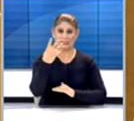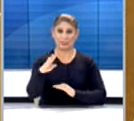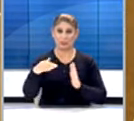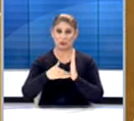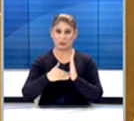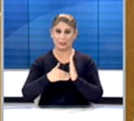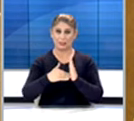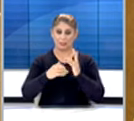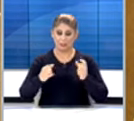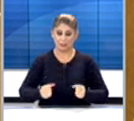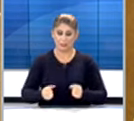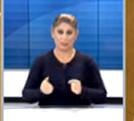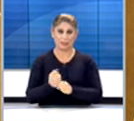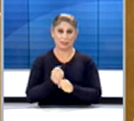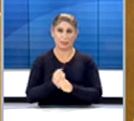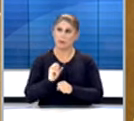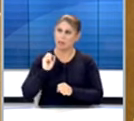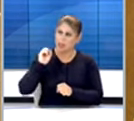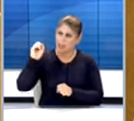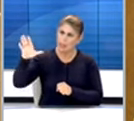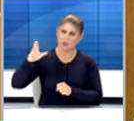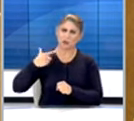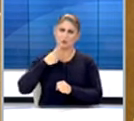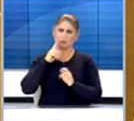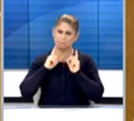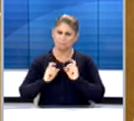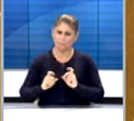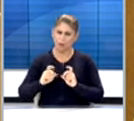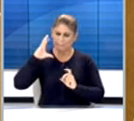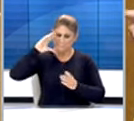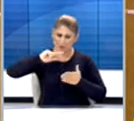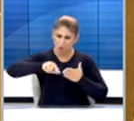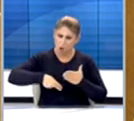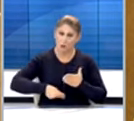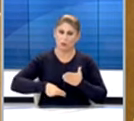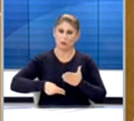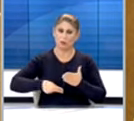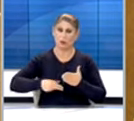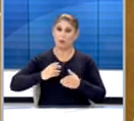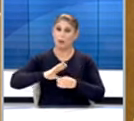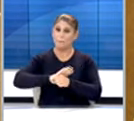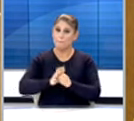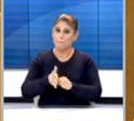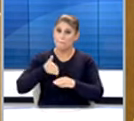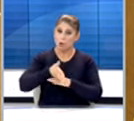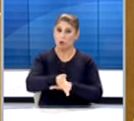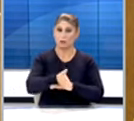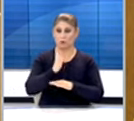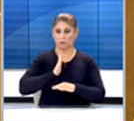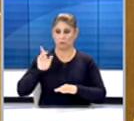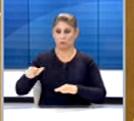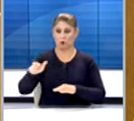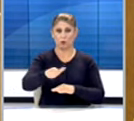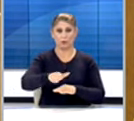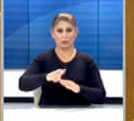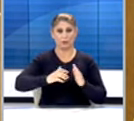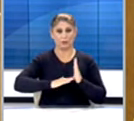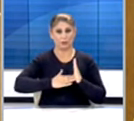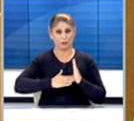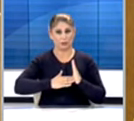ακόμα και σε συνθήκες εξωτερικού καταναγκασμού και μνημονίων, πλήρης πρόσβαση των πολιτών στις